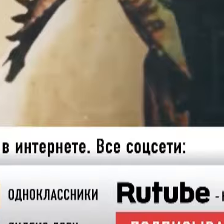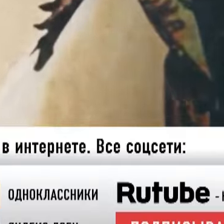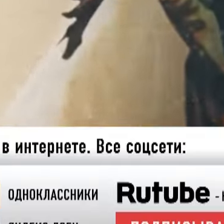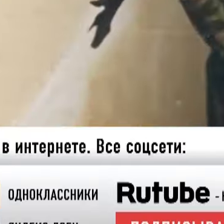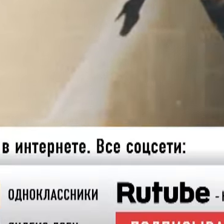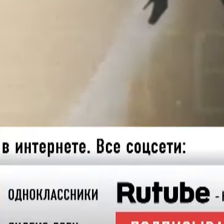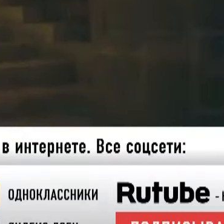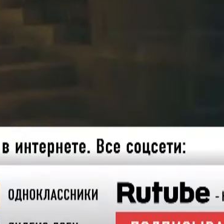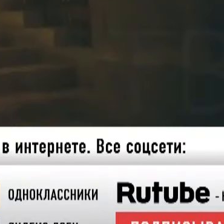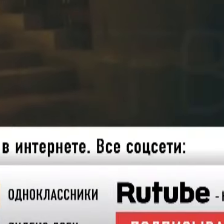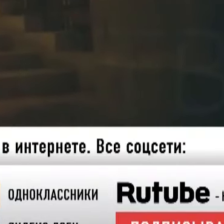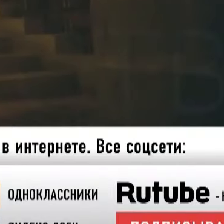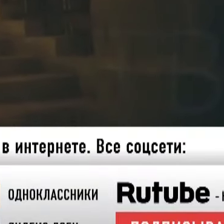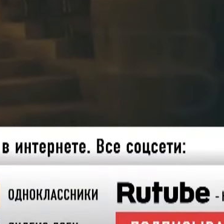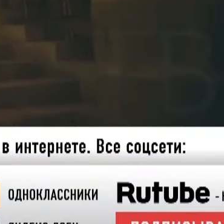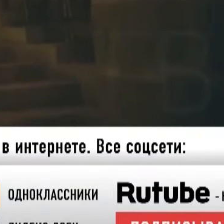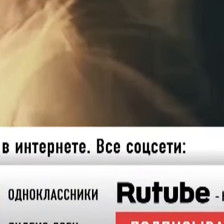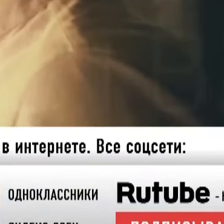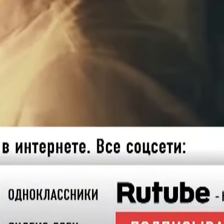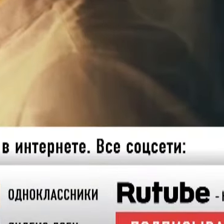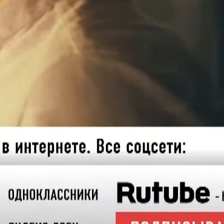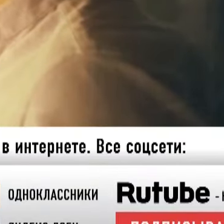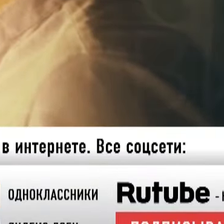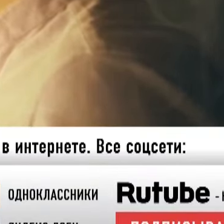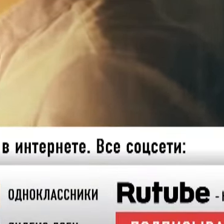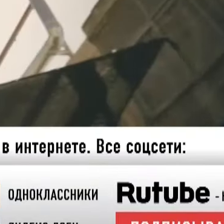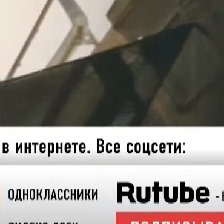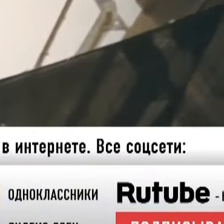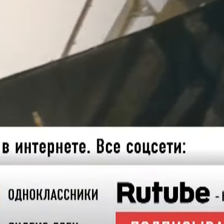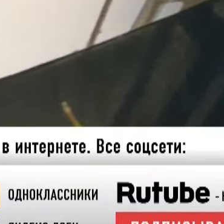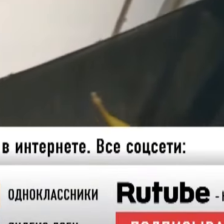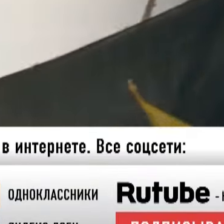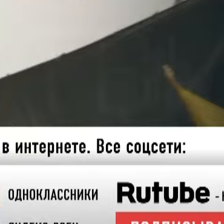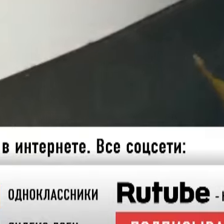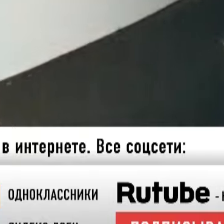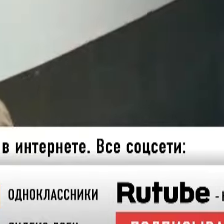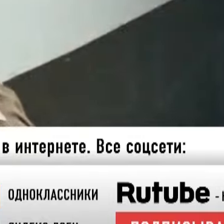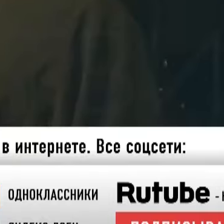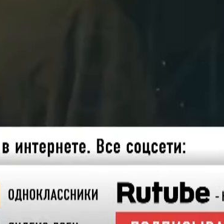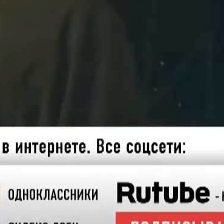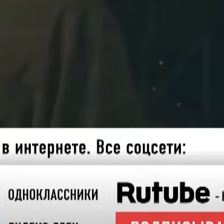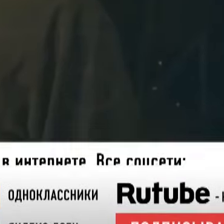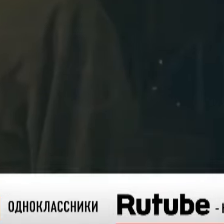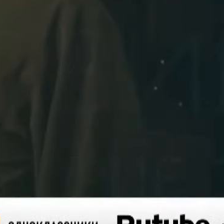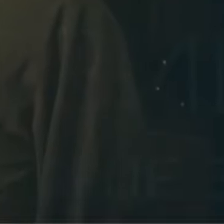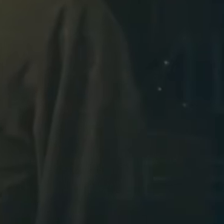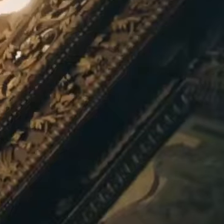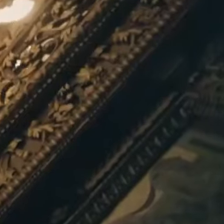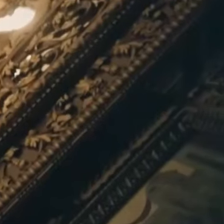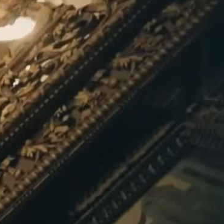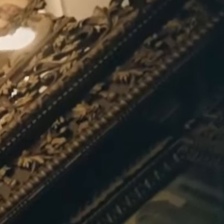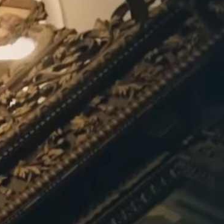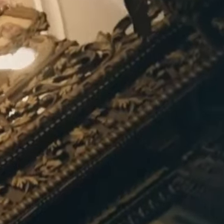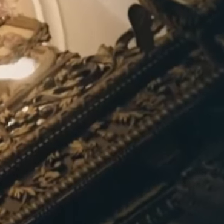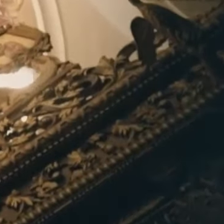человеке. О том, как устроена его душа, психология, его природа, как идет борьба с грехом и как